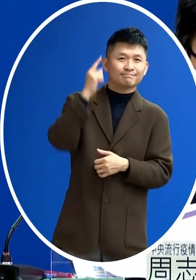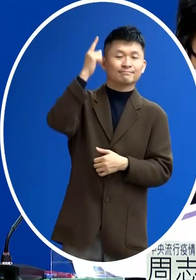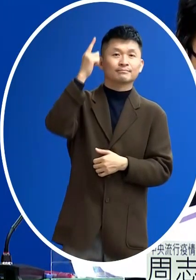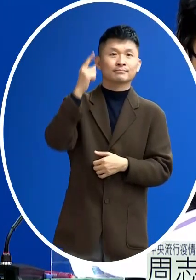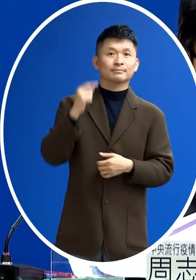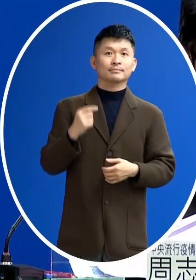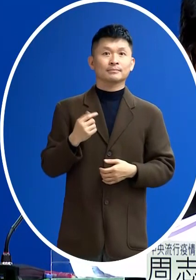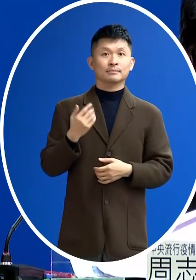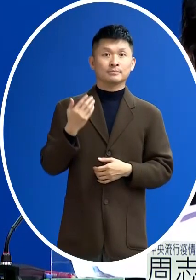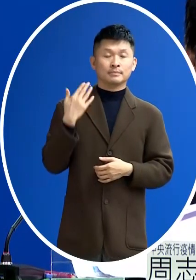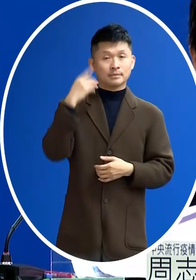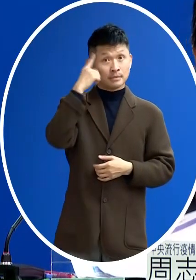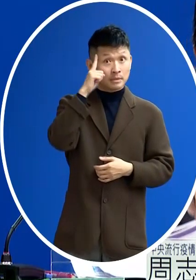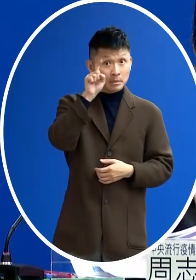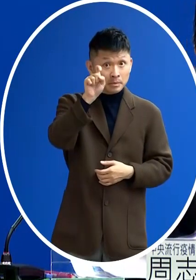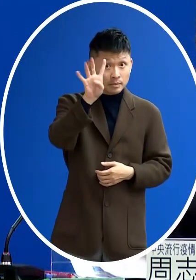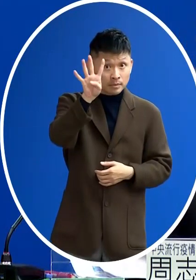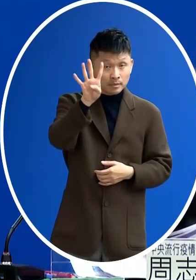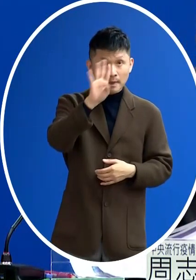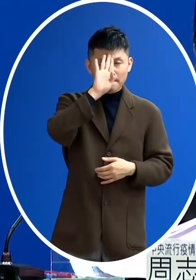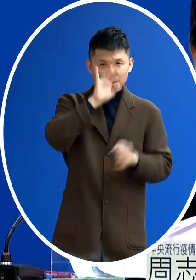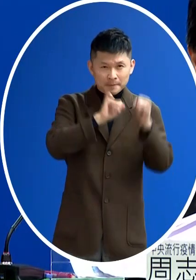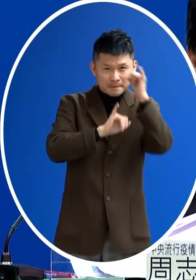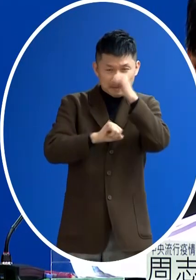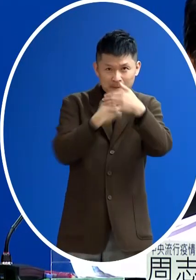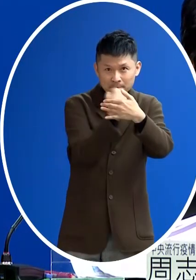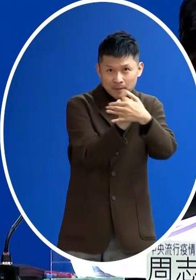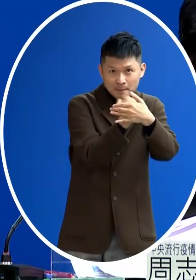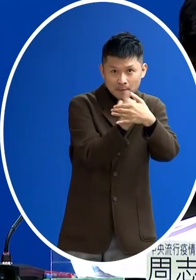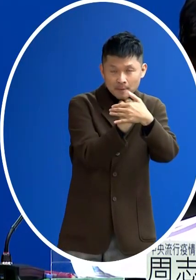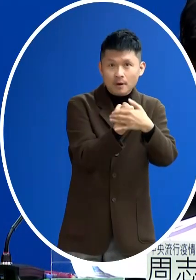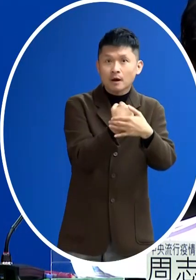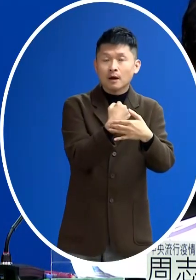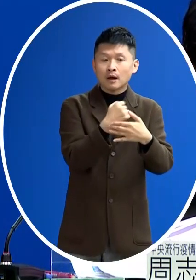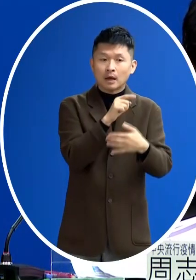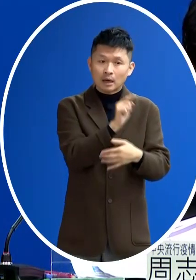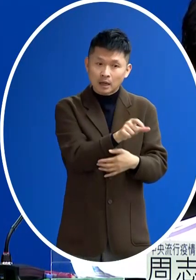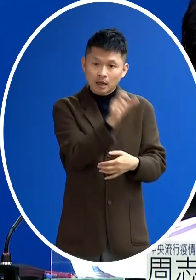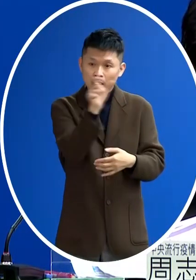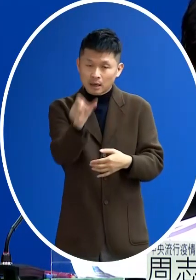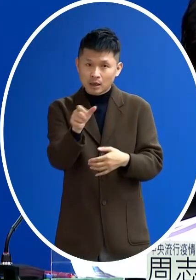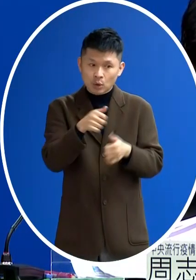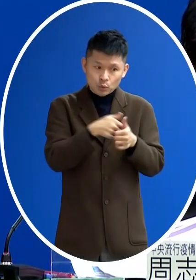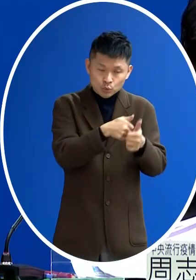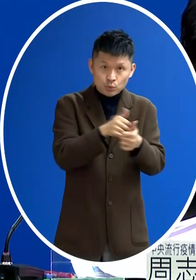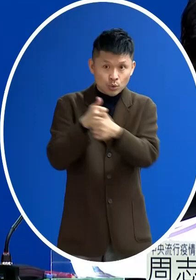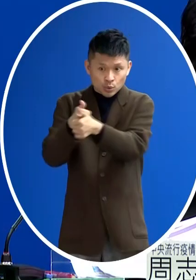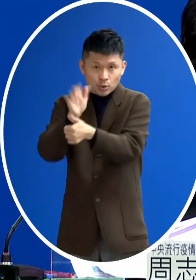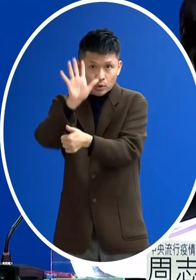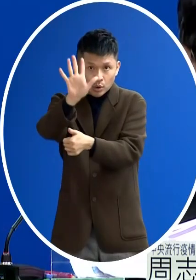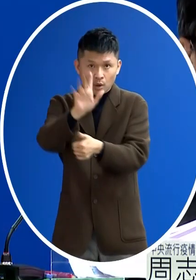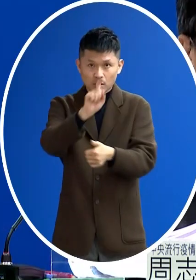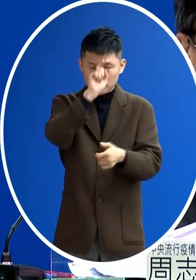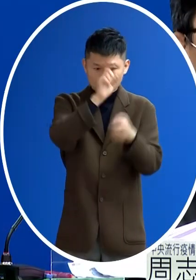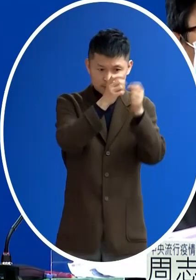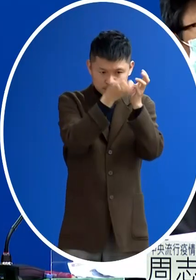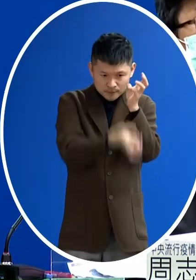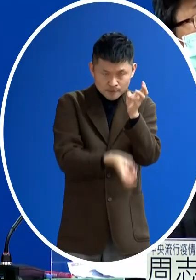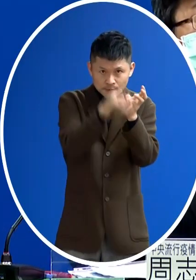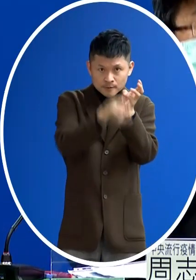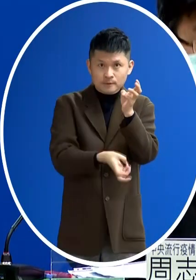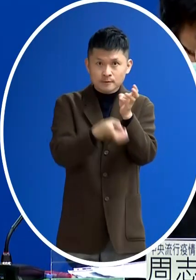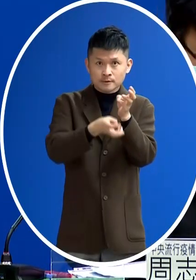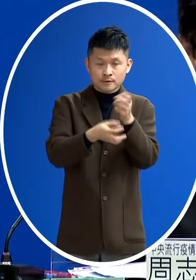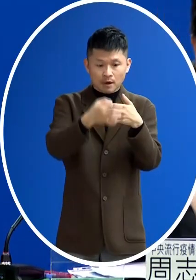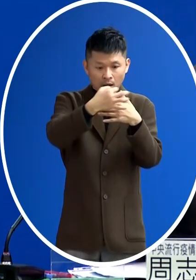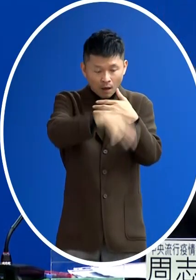一些14天内的潜伏期的一些活动时的部分是这几案都有在做，所以希望不要放掉过任何一个可能的蛛丝